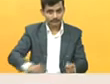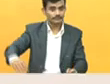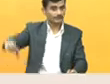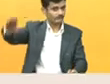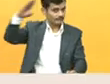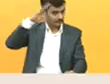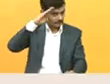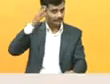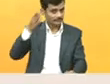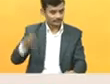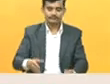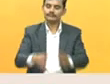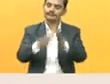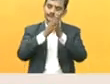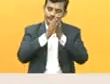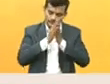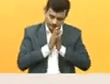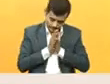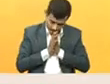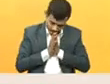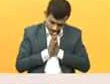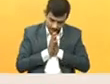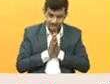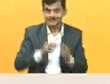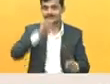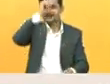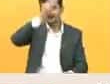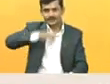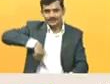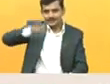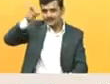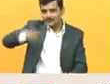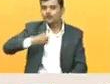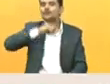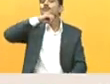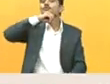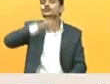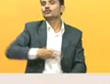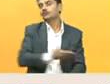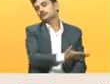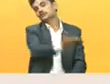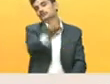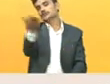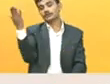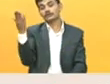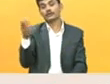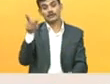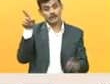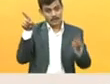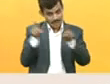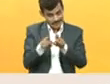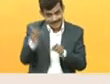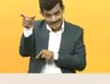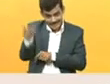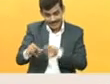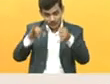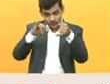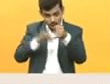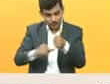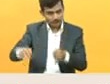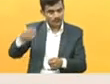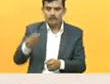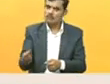बोस को नमन करता हूं। देश भर के युवाओं से मेरा आग्रह है कि वे उनके बारे में अधिक से